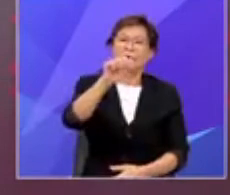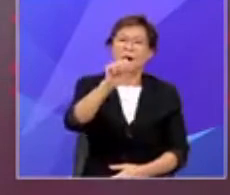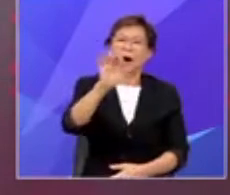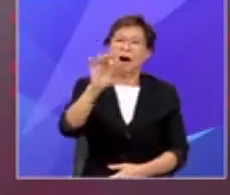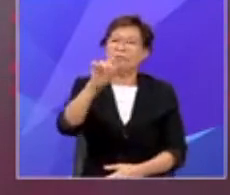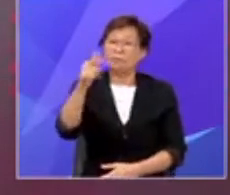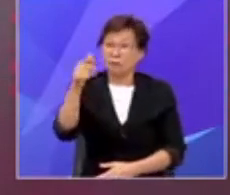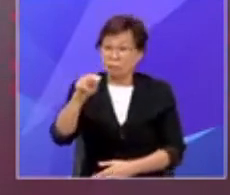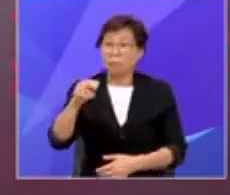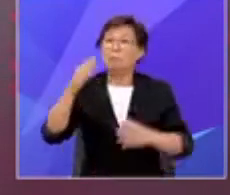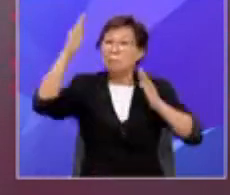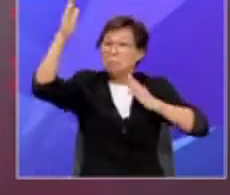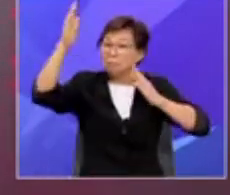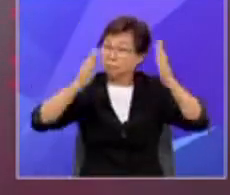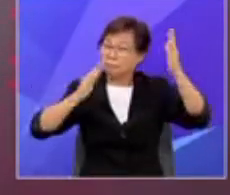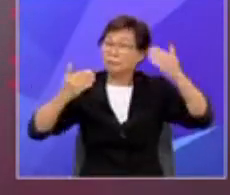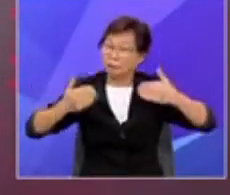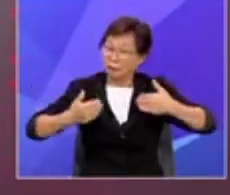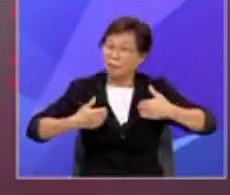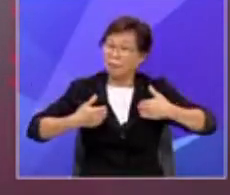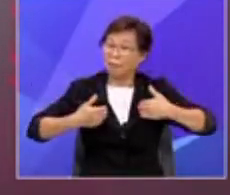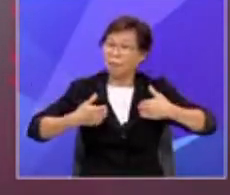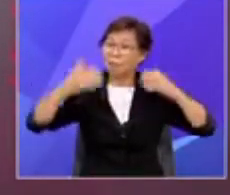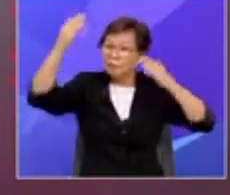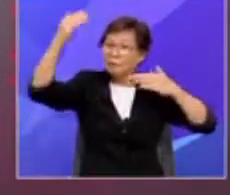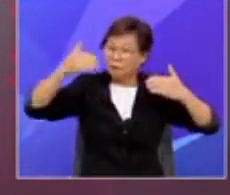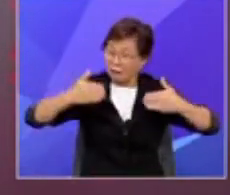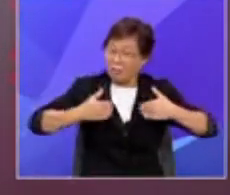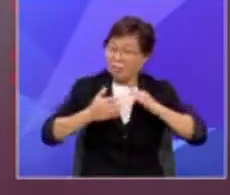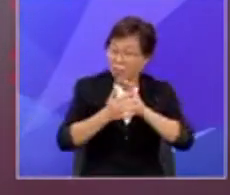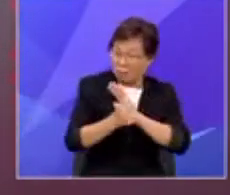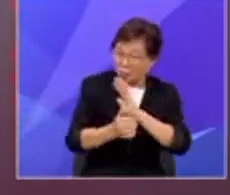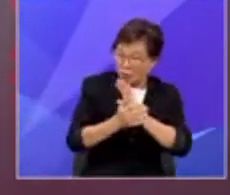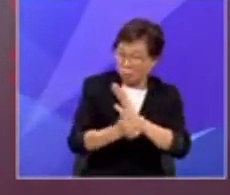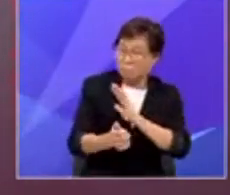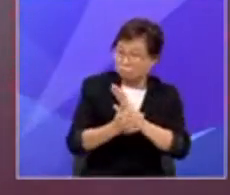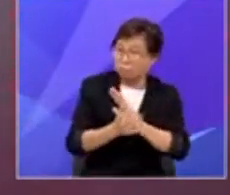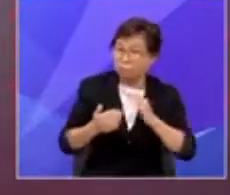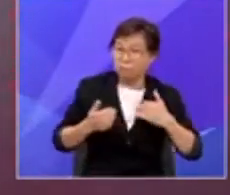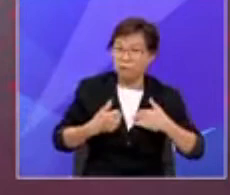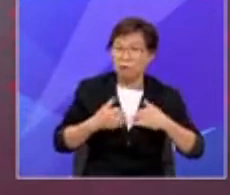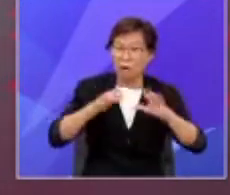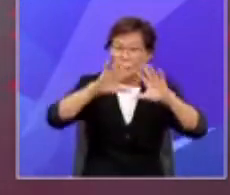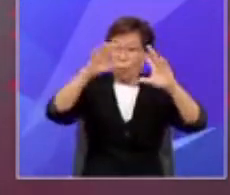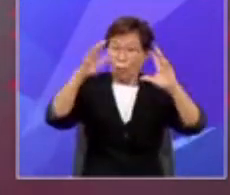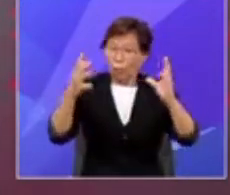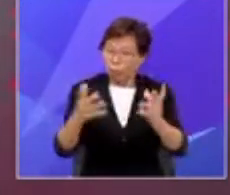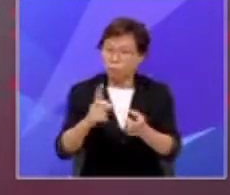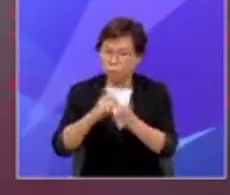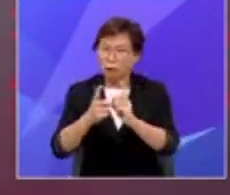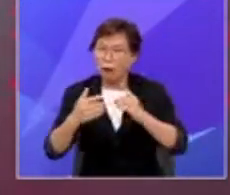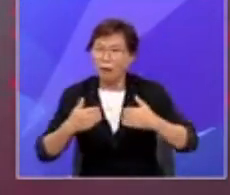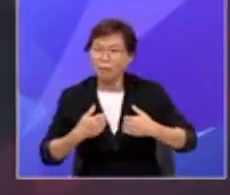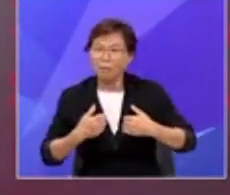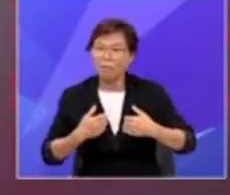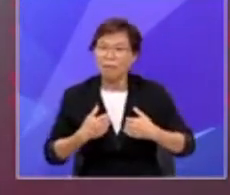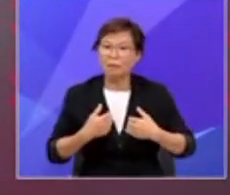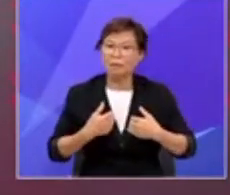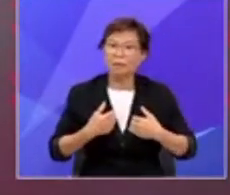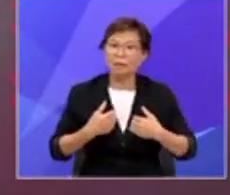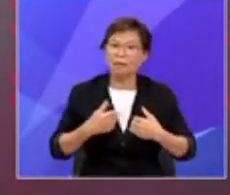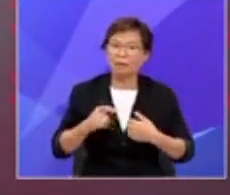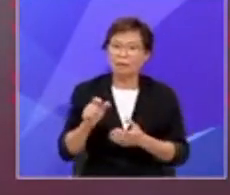bukan tidak mempunyai bakat dalam dunia digital pen drive